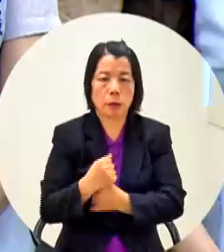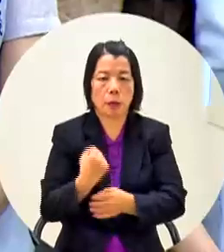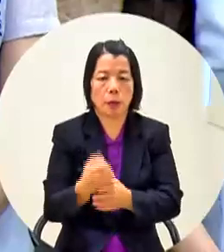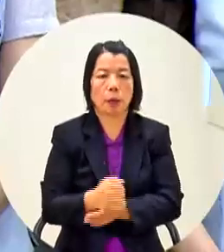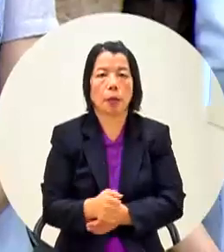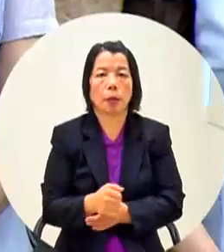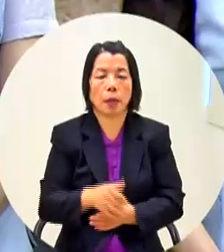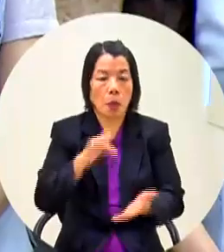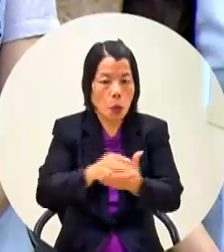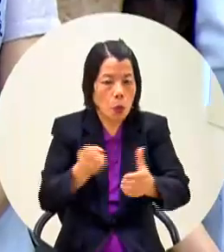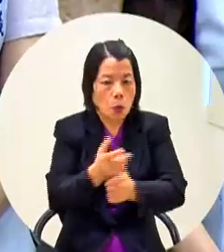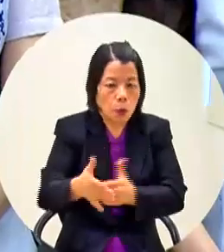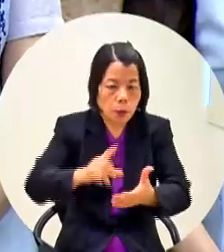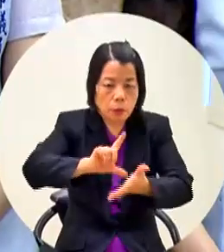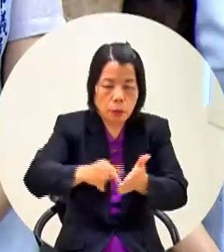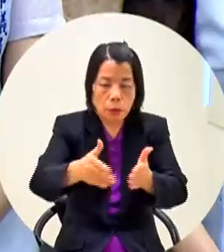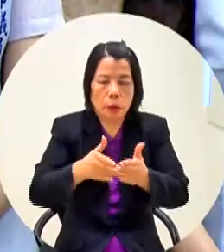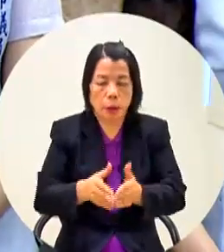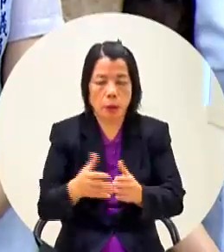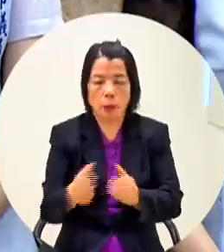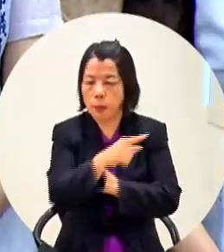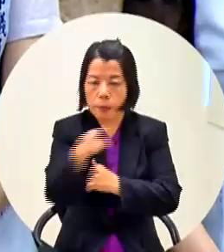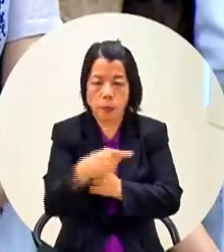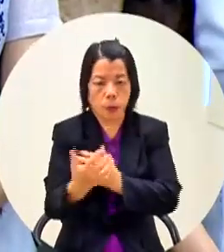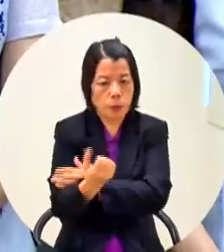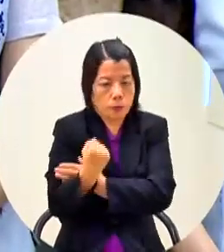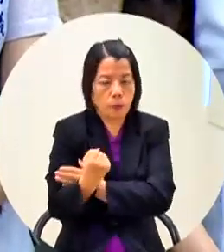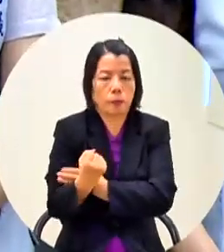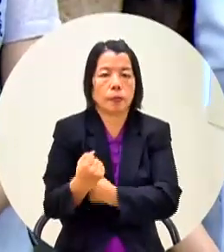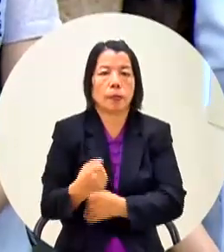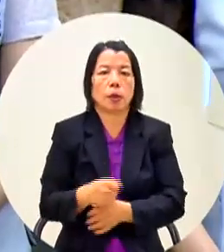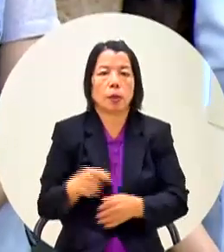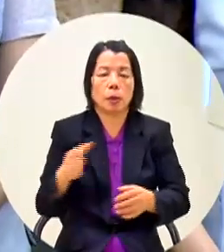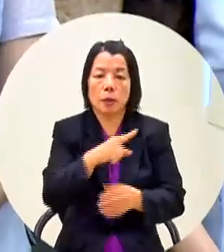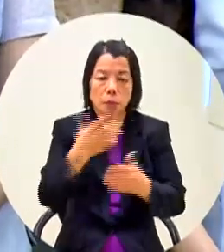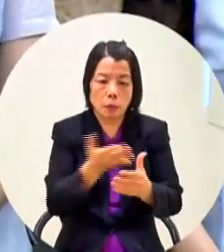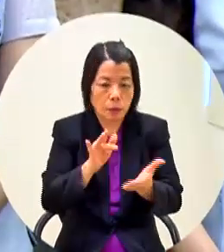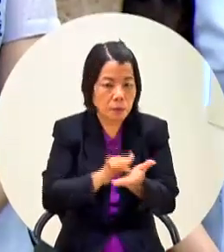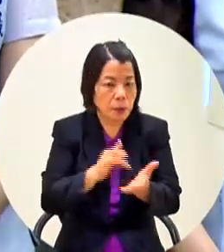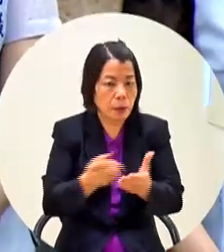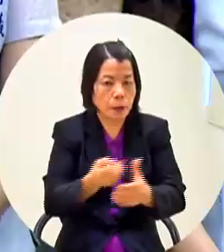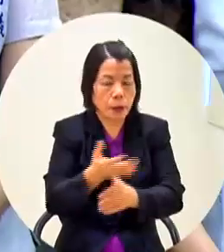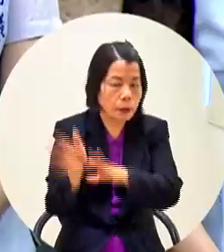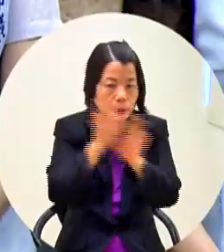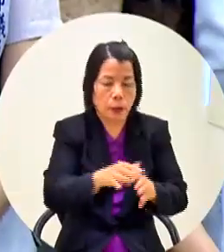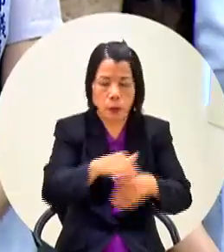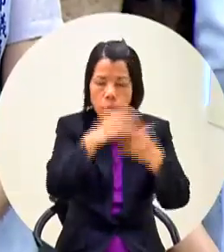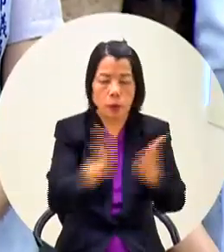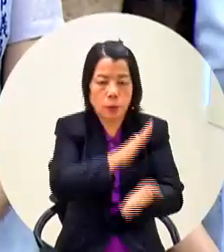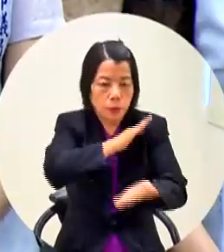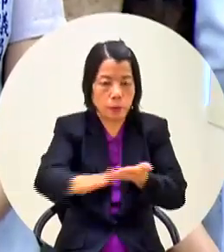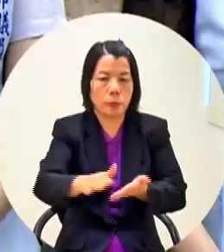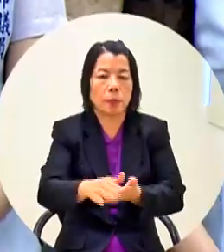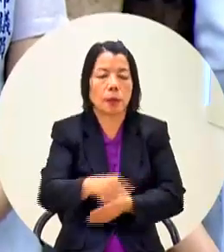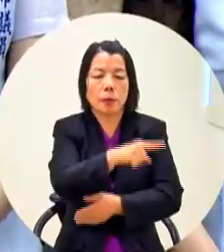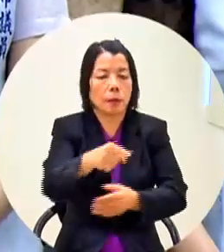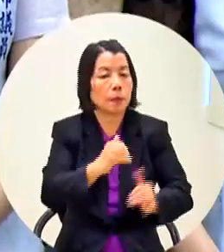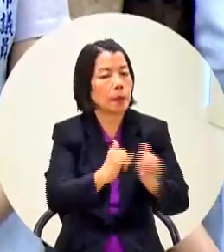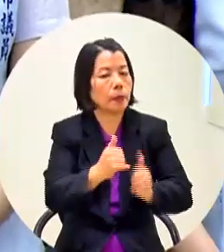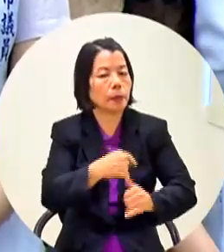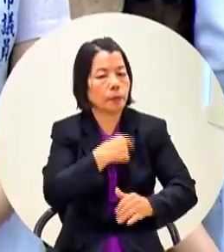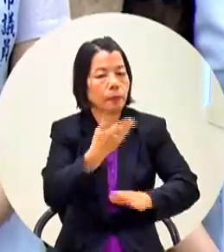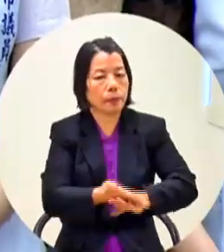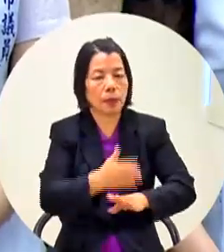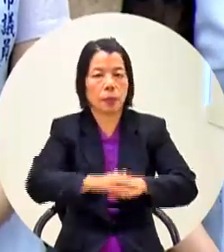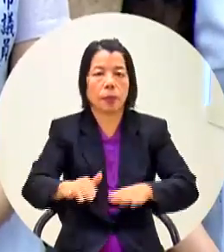去，让这些疫情能够完全的不存在，我想市民才能够安心。所以我想请市长，是不是要